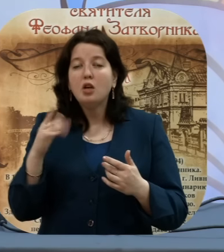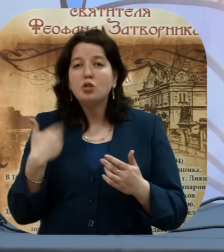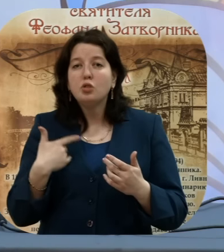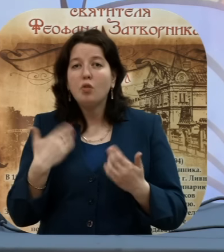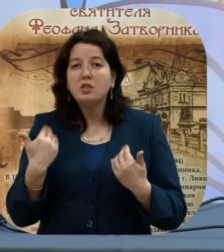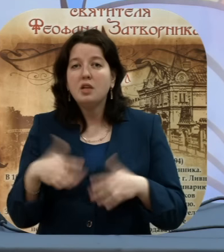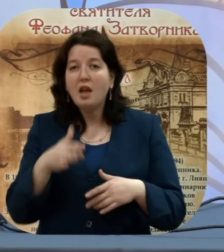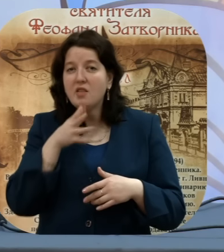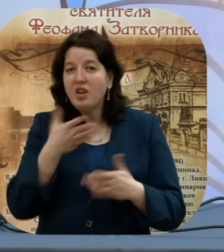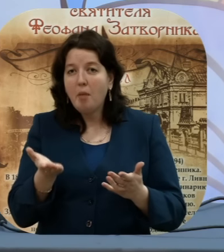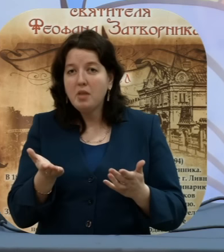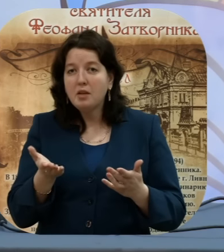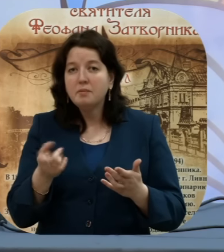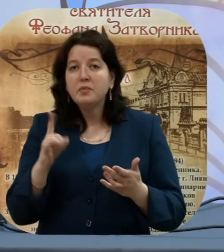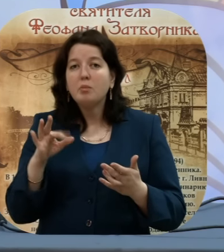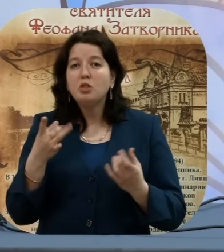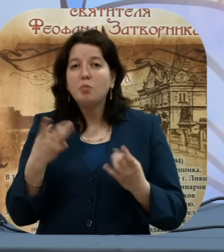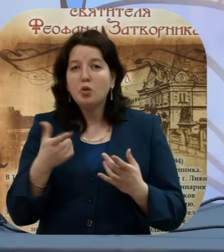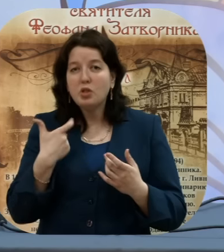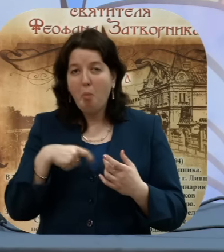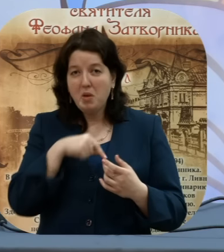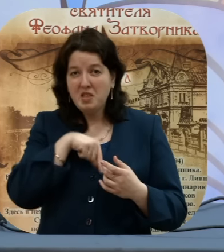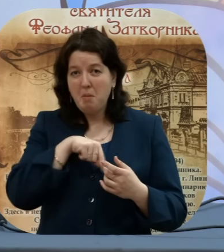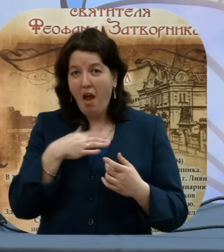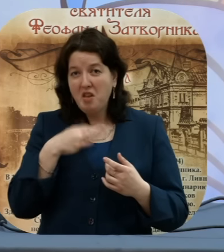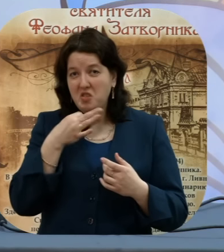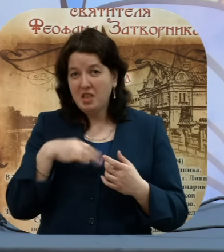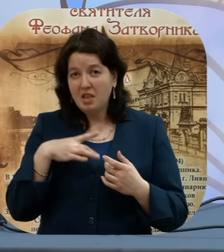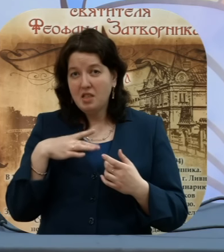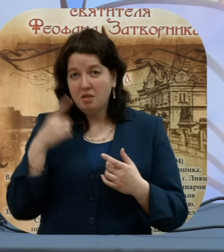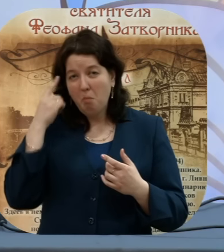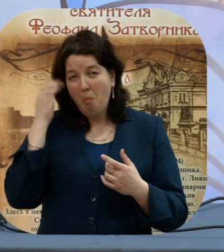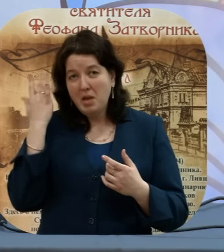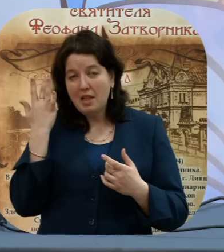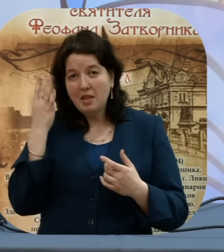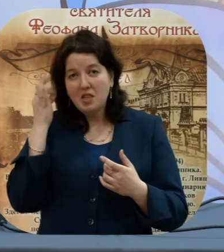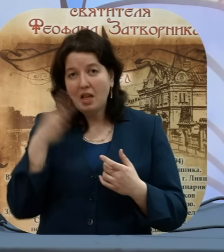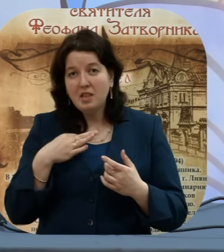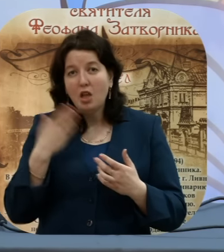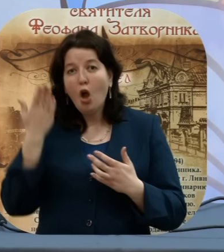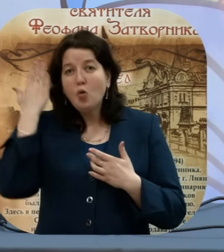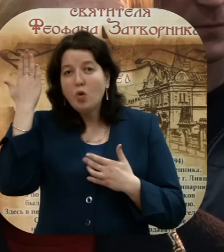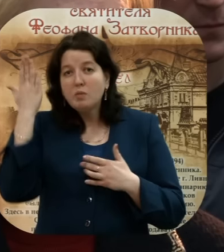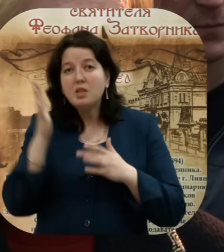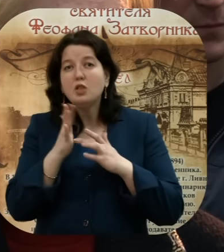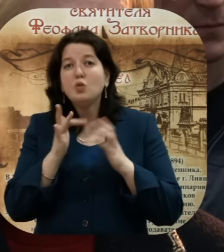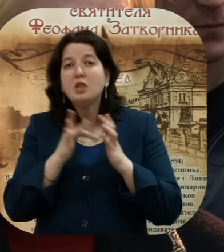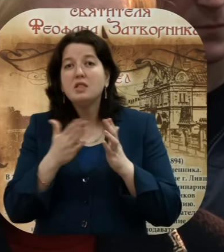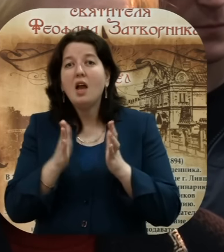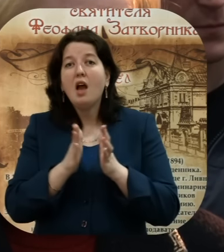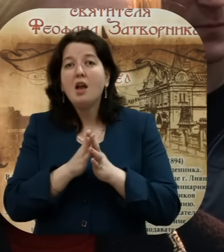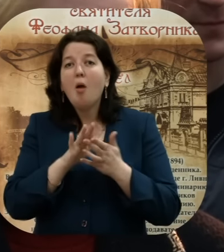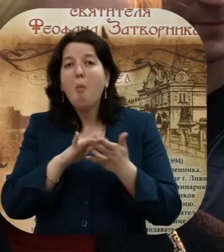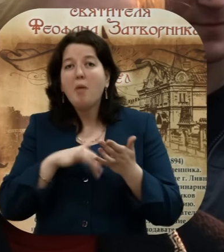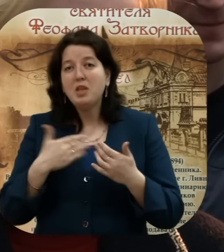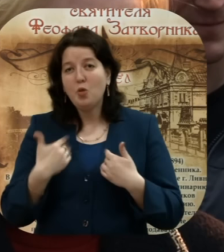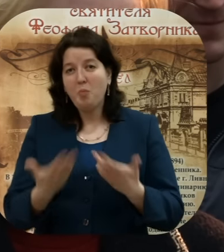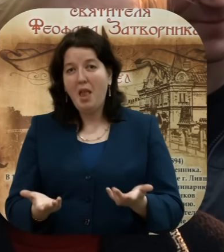времени? Почему не сказать про себя: «Господи Иисусе Христе, помилуй меня». Ну, и его тоже. Да.